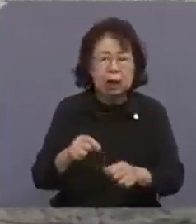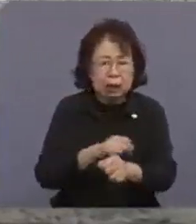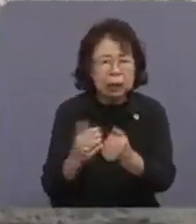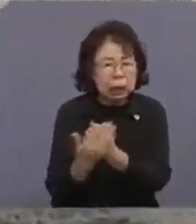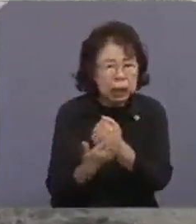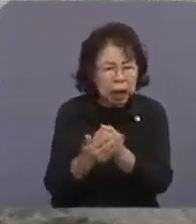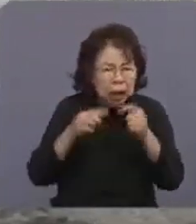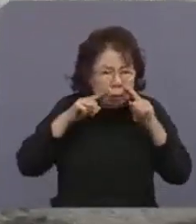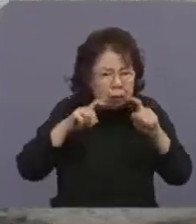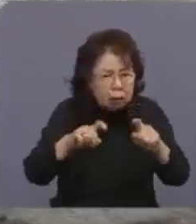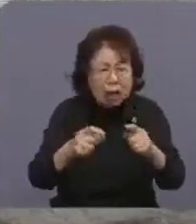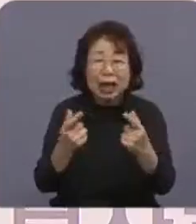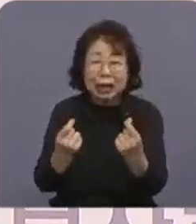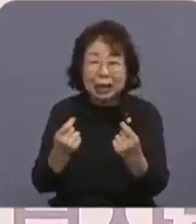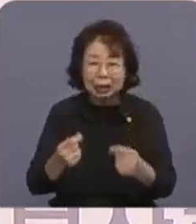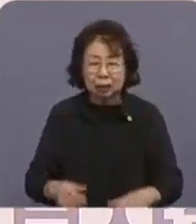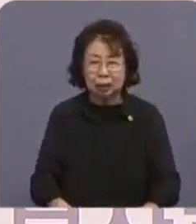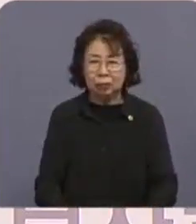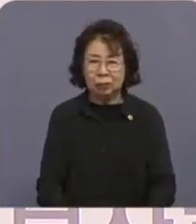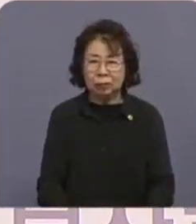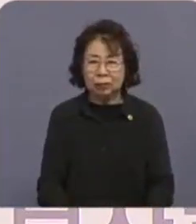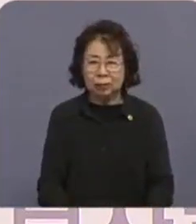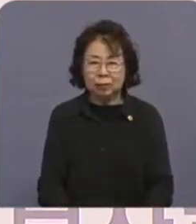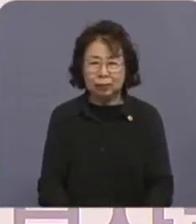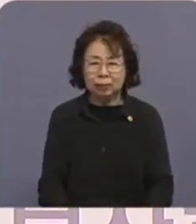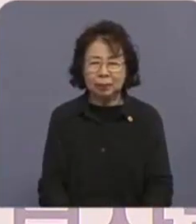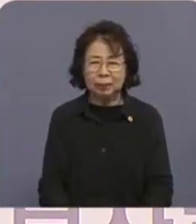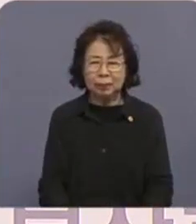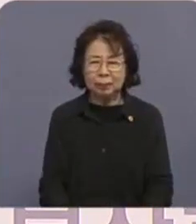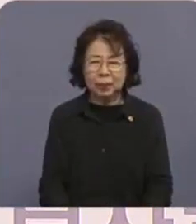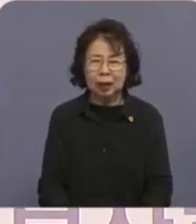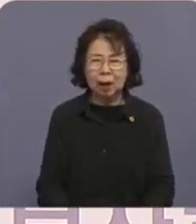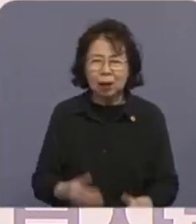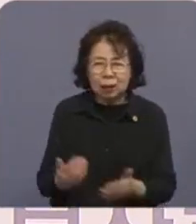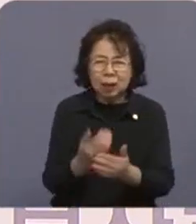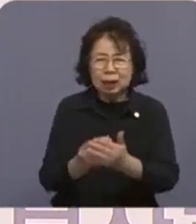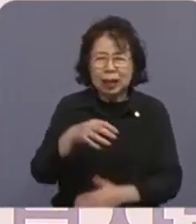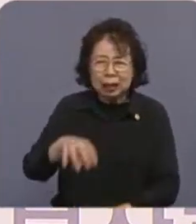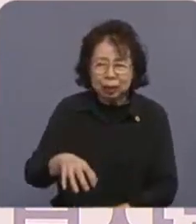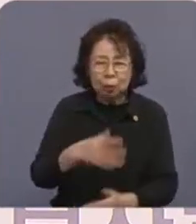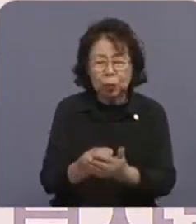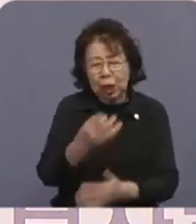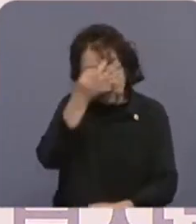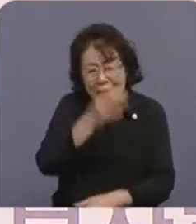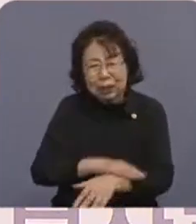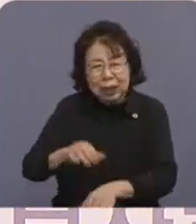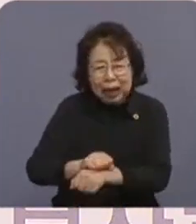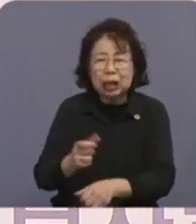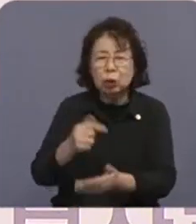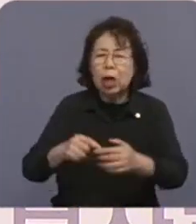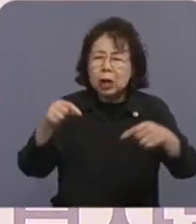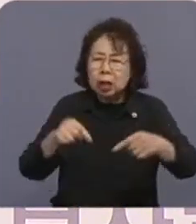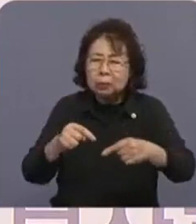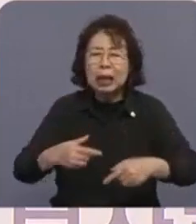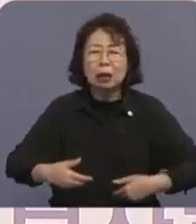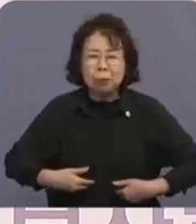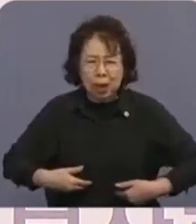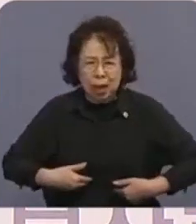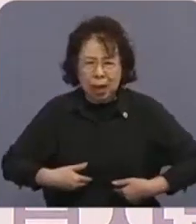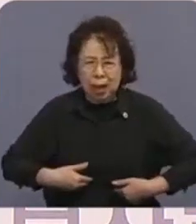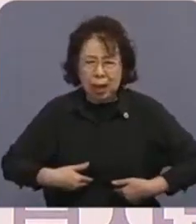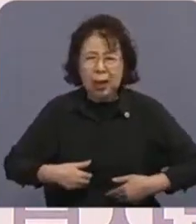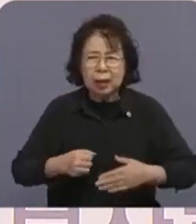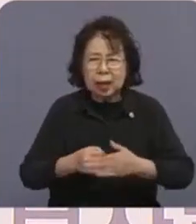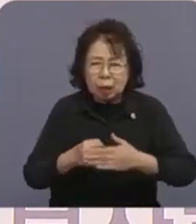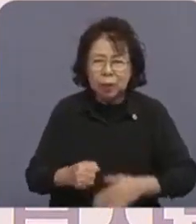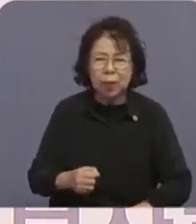휘말릴 수밖에 없습니다 성장 거점 지역으로 기능을 할 수 있는 방향에 좀 협상이 될 수 있도록 하기 위 위한다